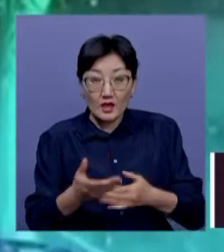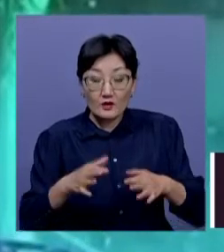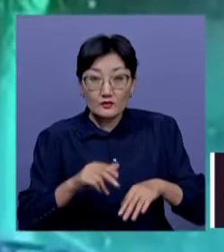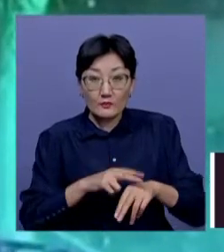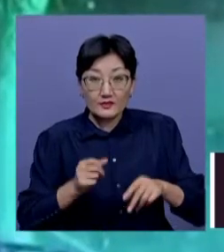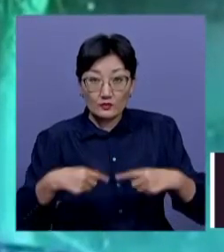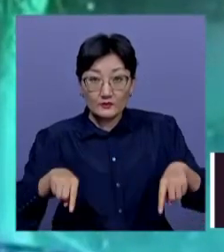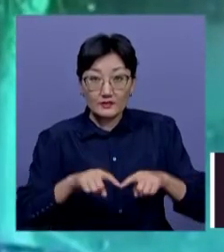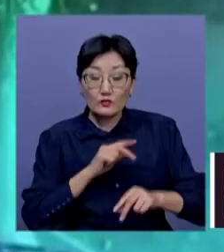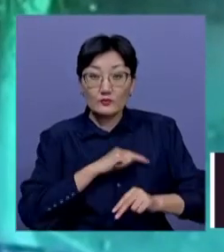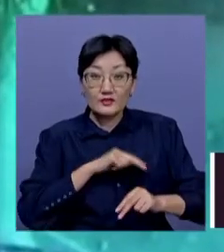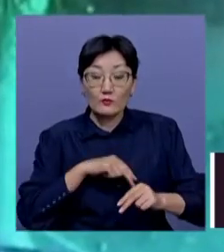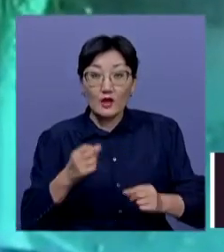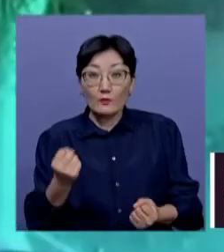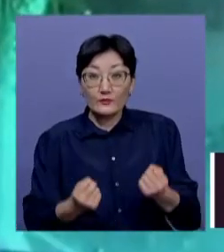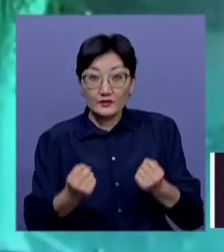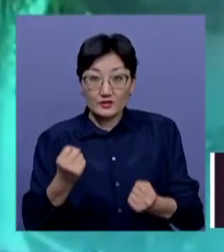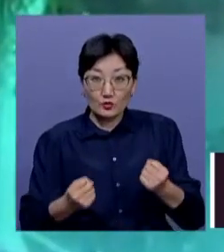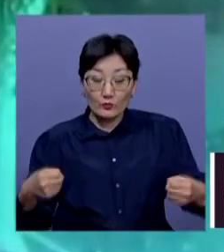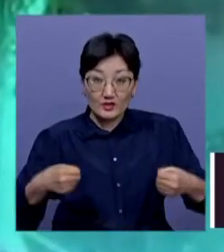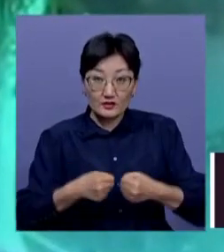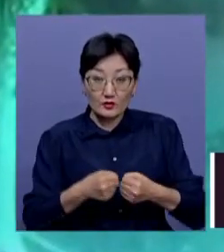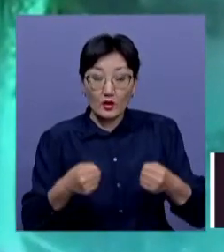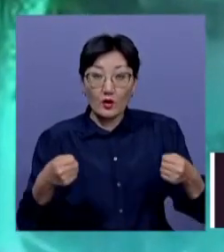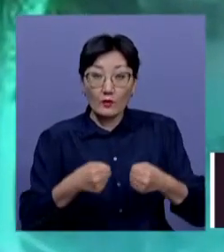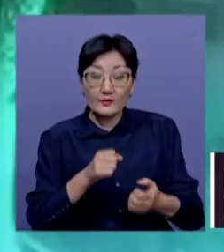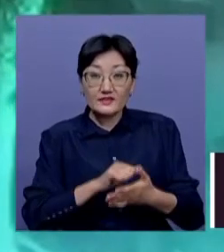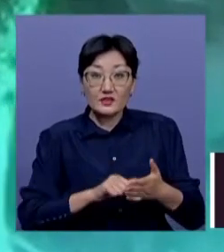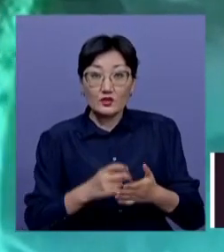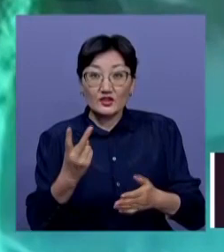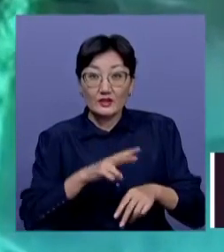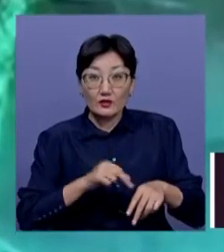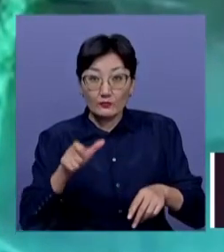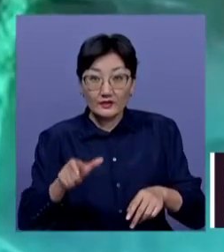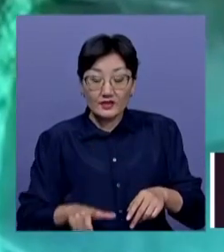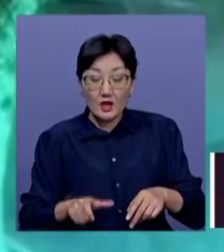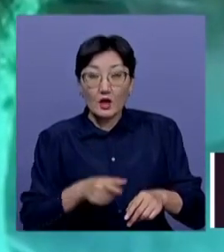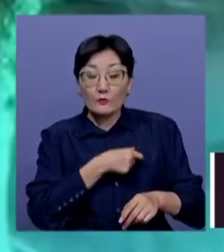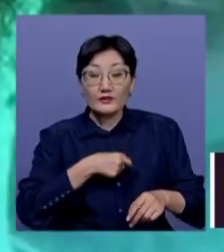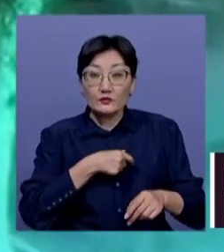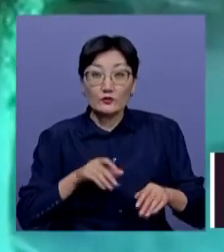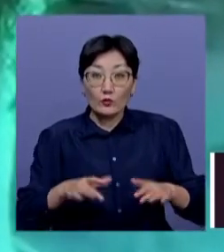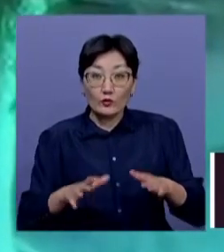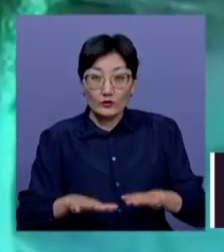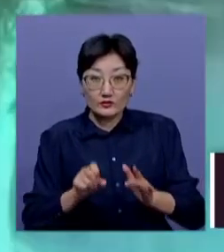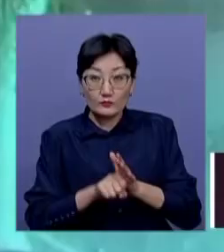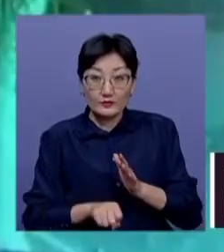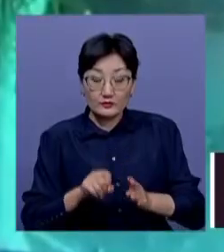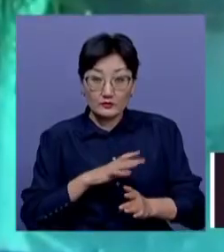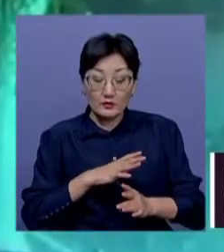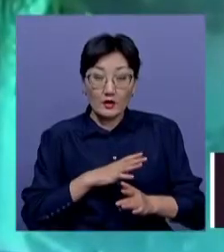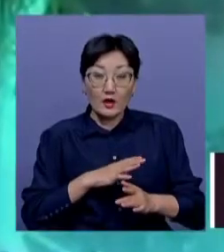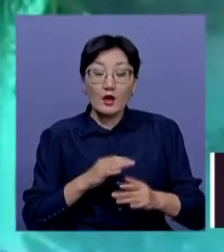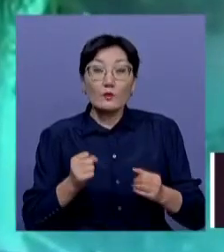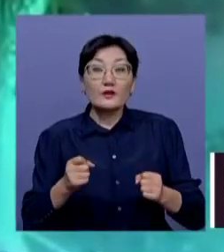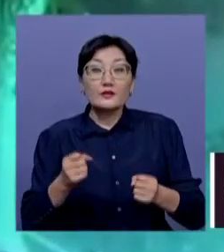полиция бөлімінің қызметтік автокөлігімен соқтығысады. Апат салдарынан екі учаскелік полиция инспекторы оқиға орнында жан тапсырған.